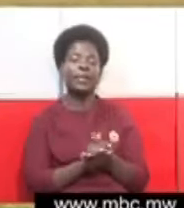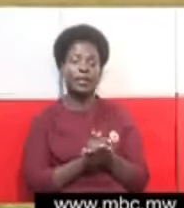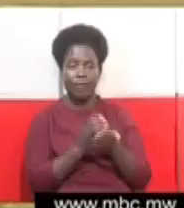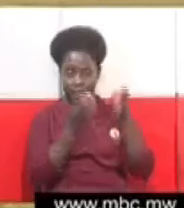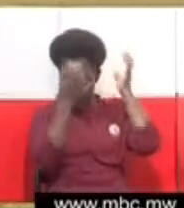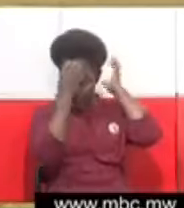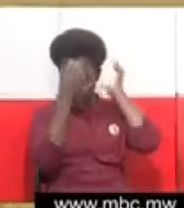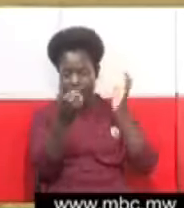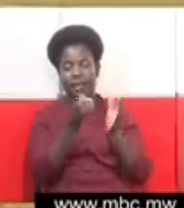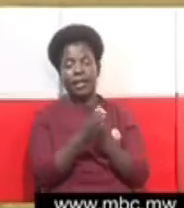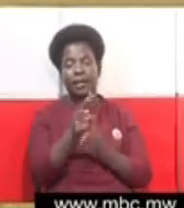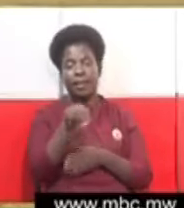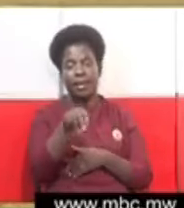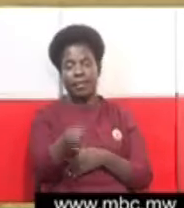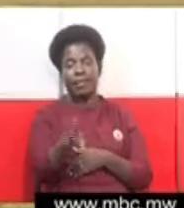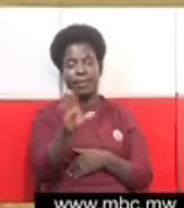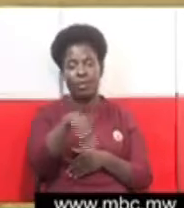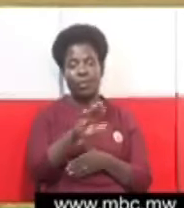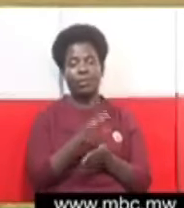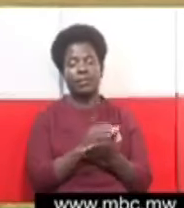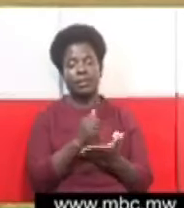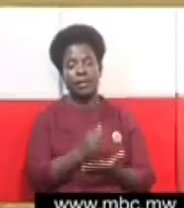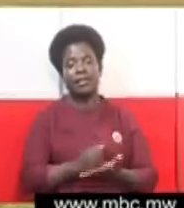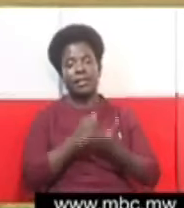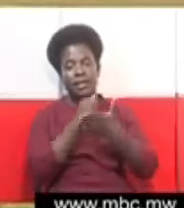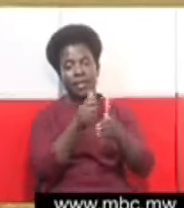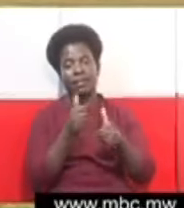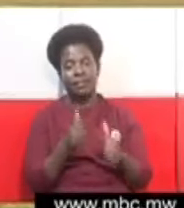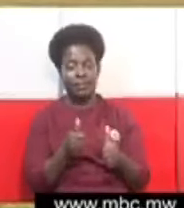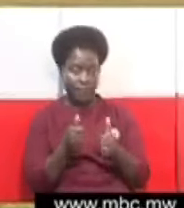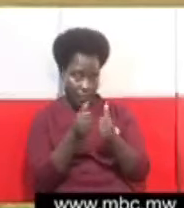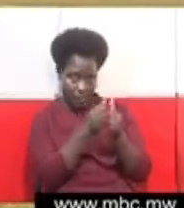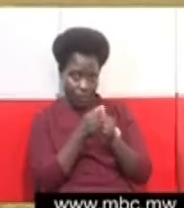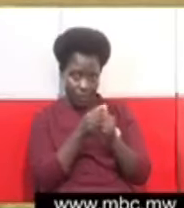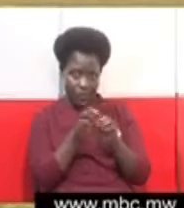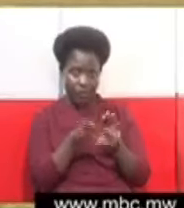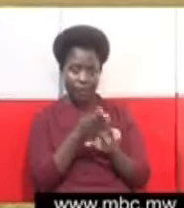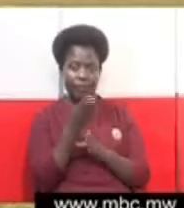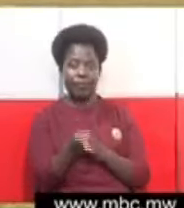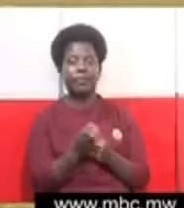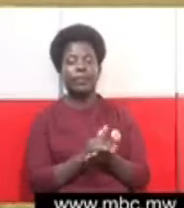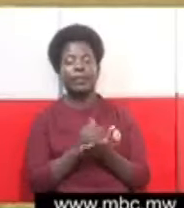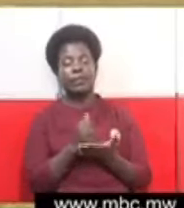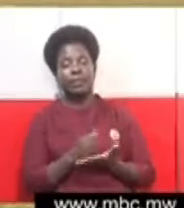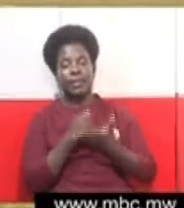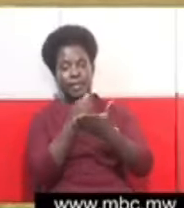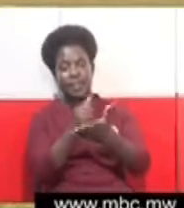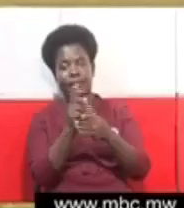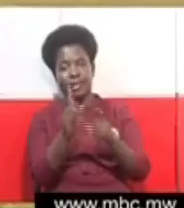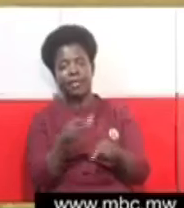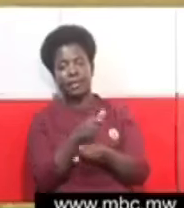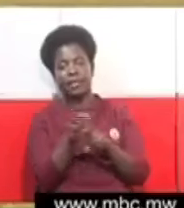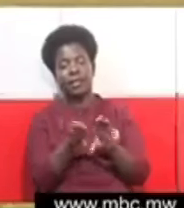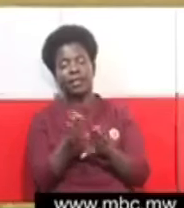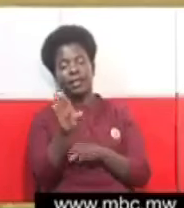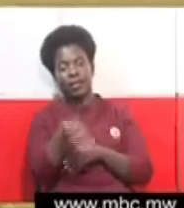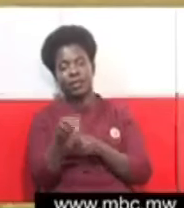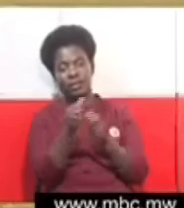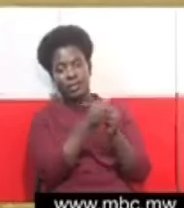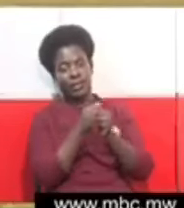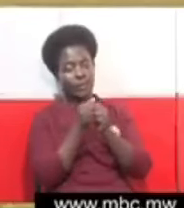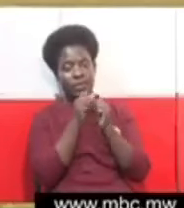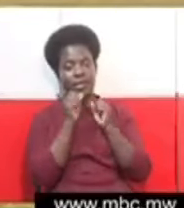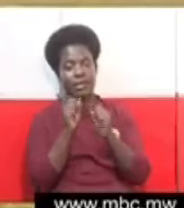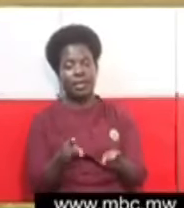MP athu osewa atithandiza nawo limodzi kufikira anthu akumudziko kuti tonse pamodzi